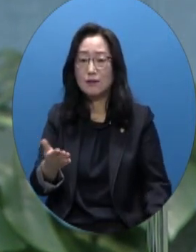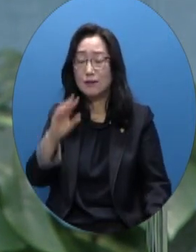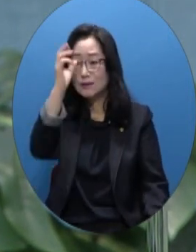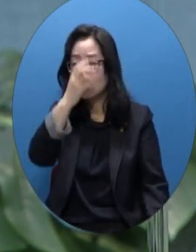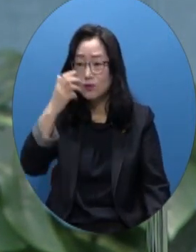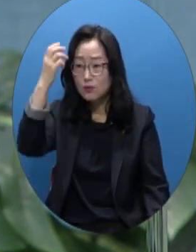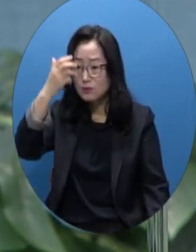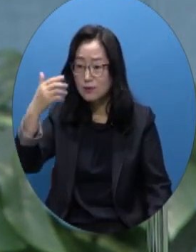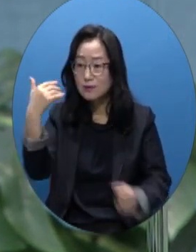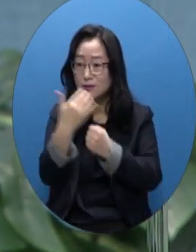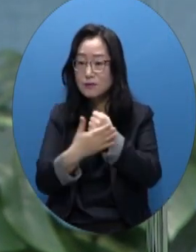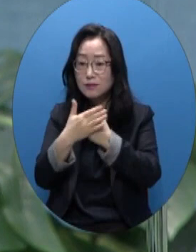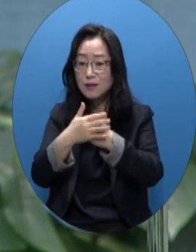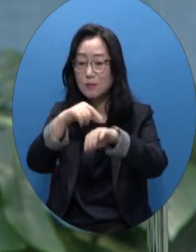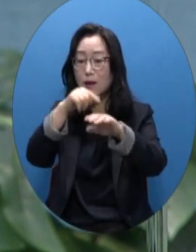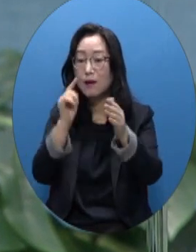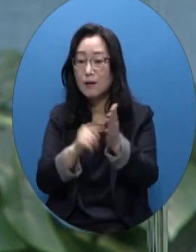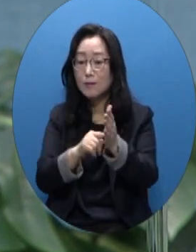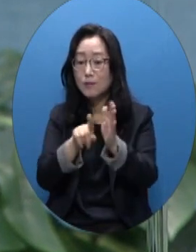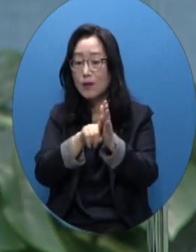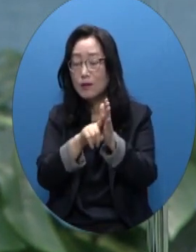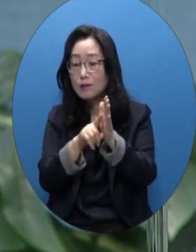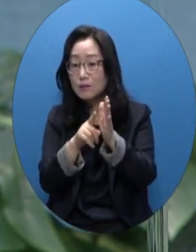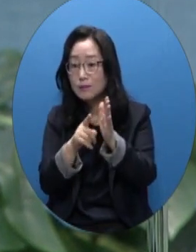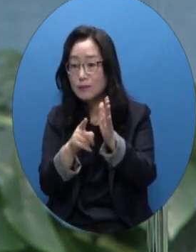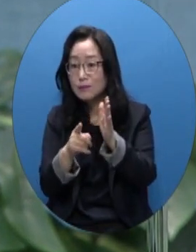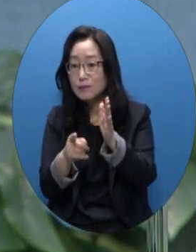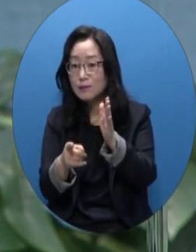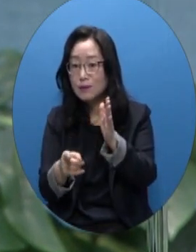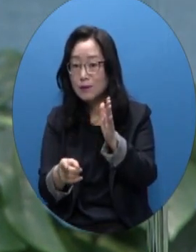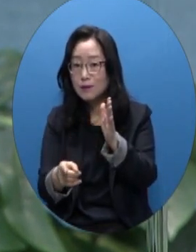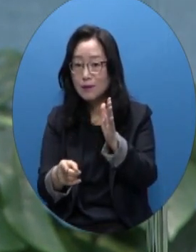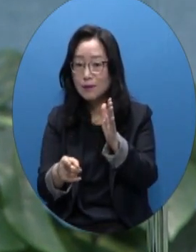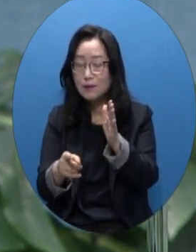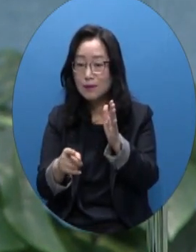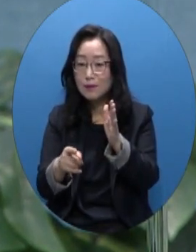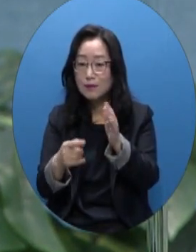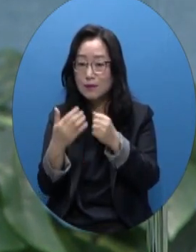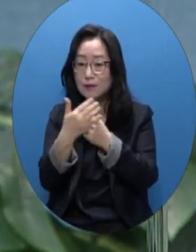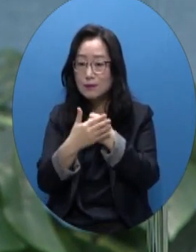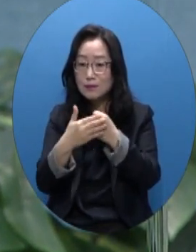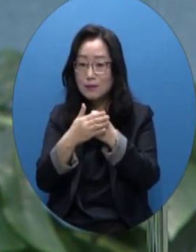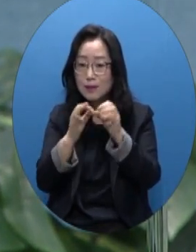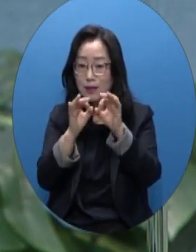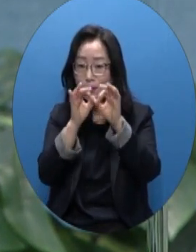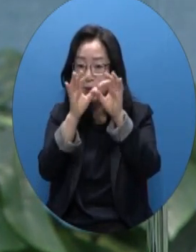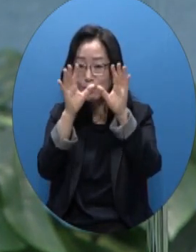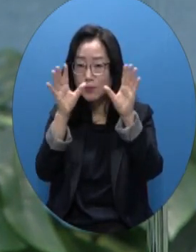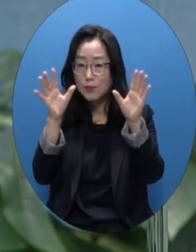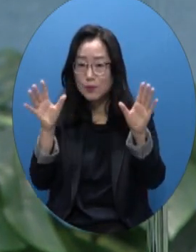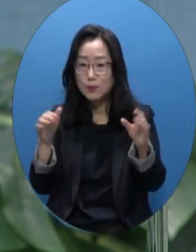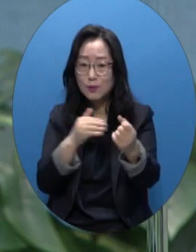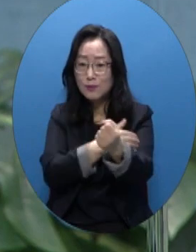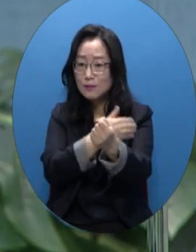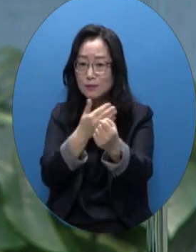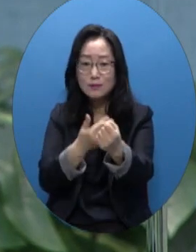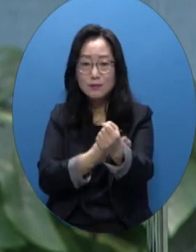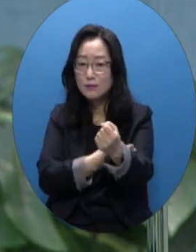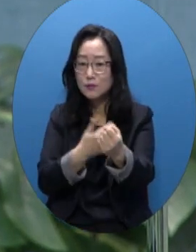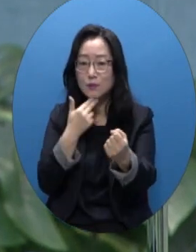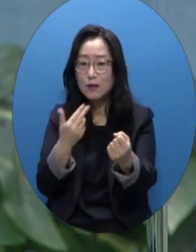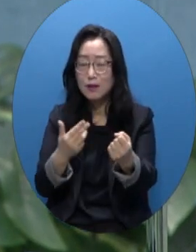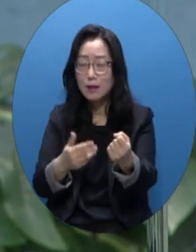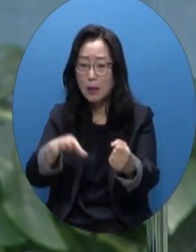성령의 은혜가 설설 내 맘속에서 사라지고 섬을 되어서 겉은 능력있는 신화를 하지 못하고